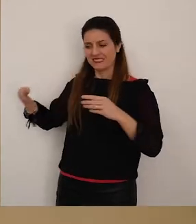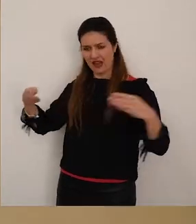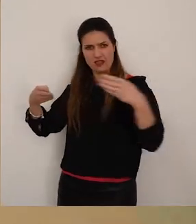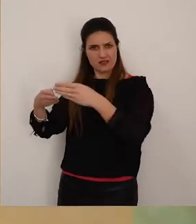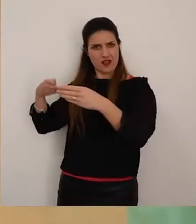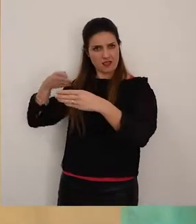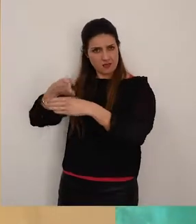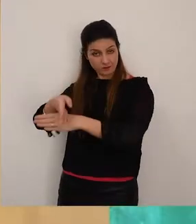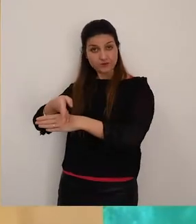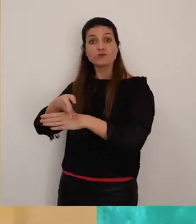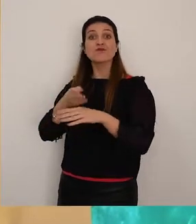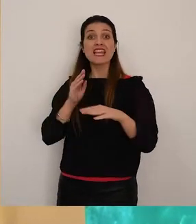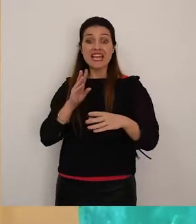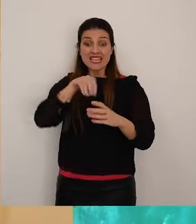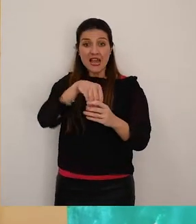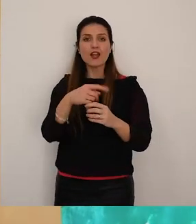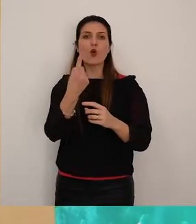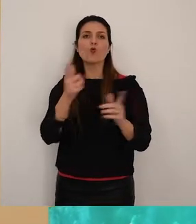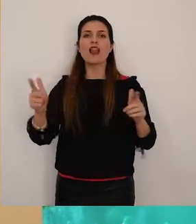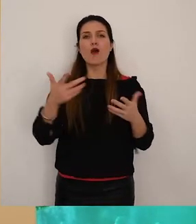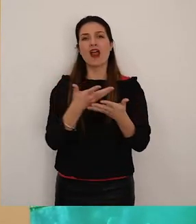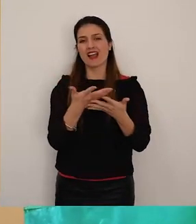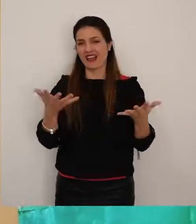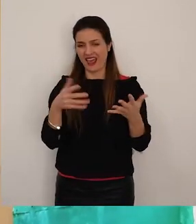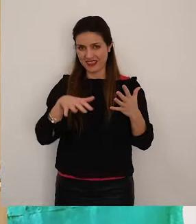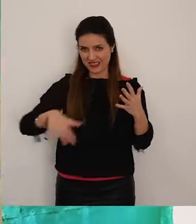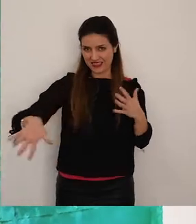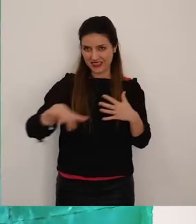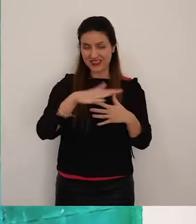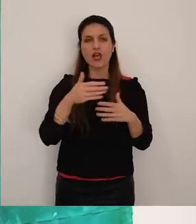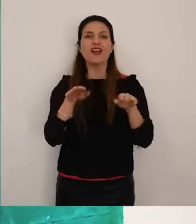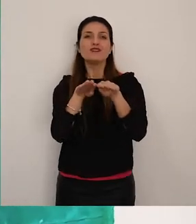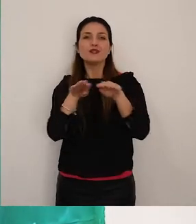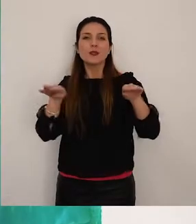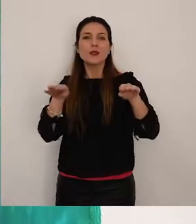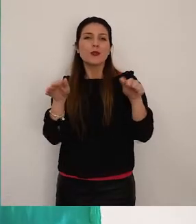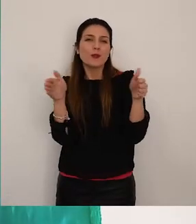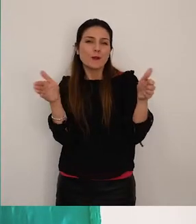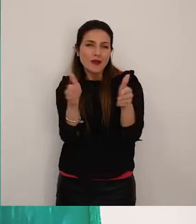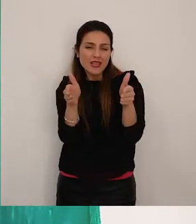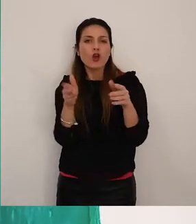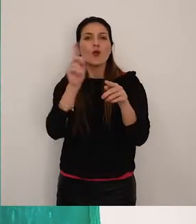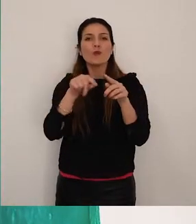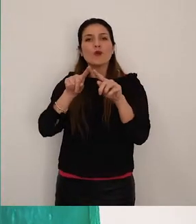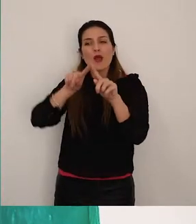L'interno è ad aula unica, dove sono presenti un piccolo altarino contrapposto all'altrettanto minuta porta